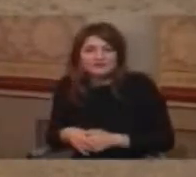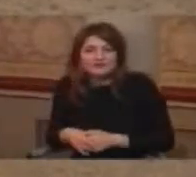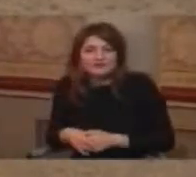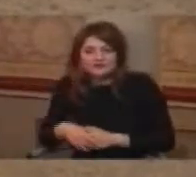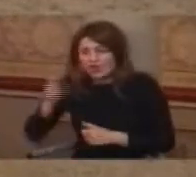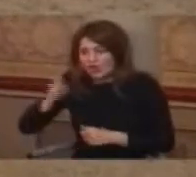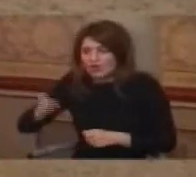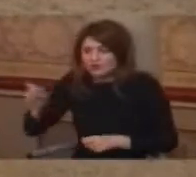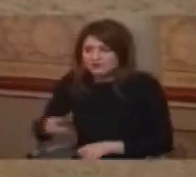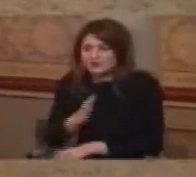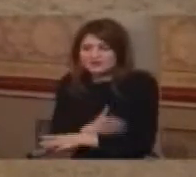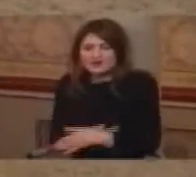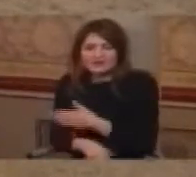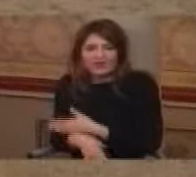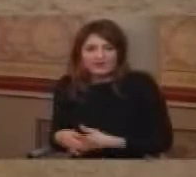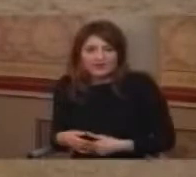osoba sa invaliditetom,